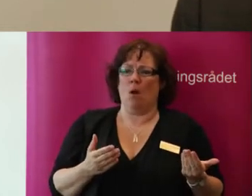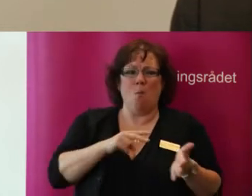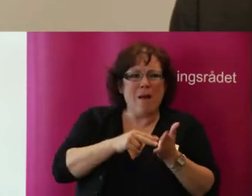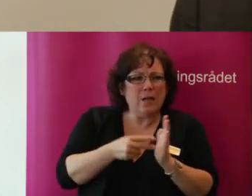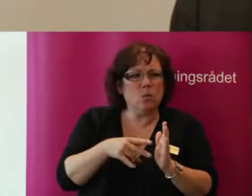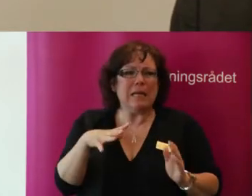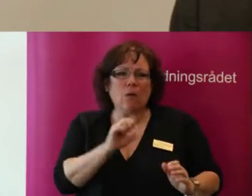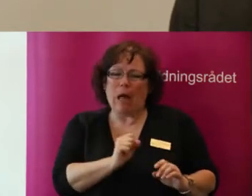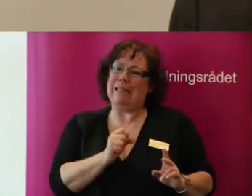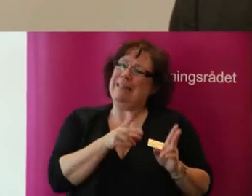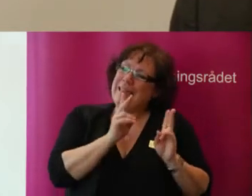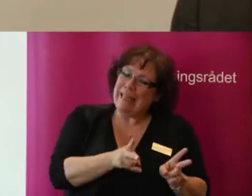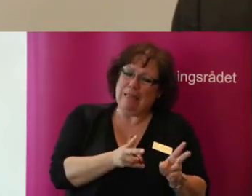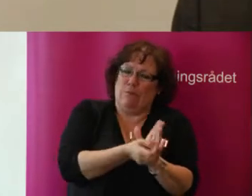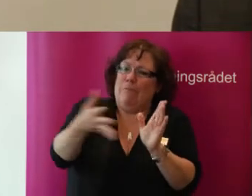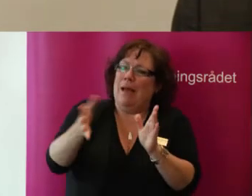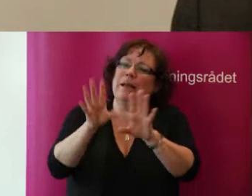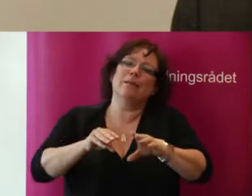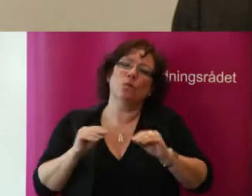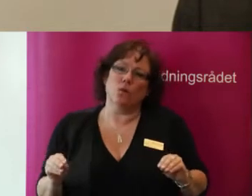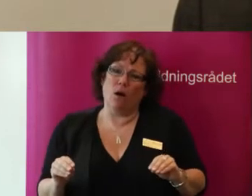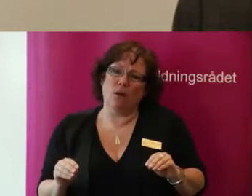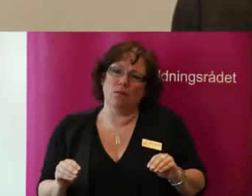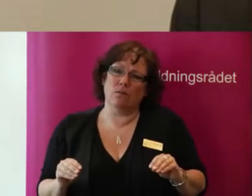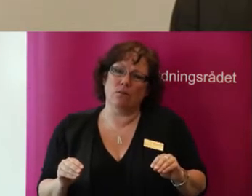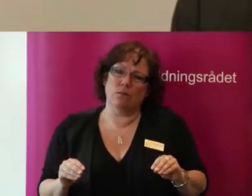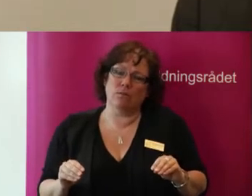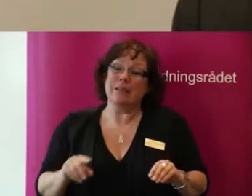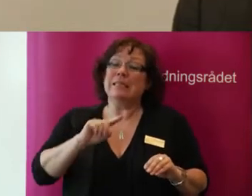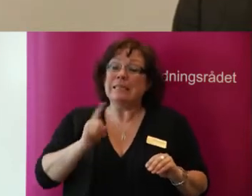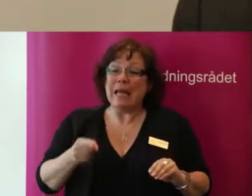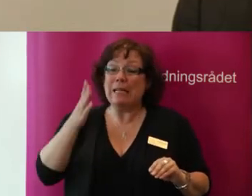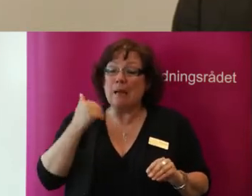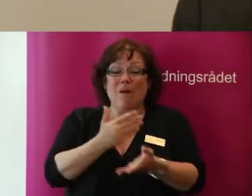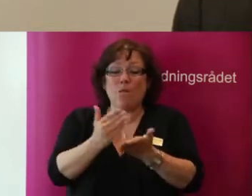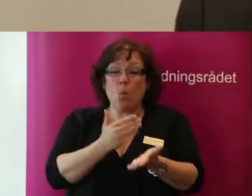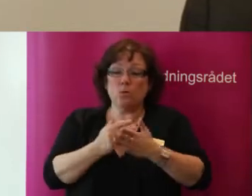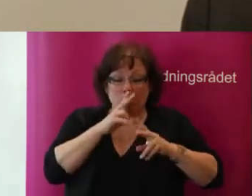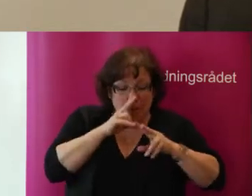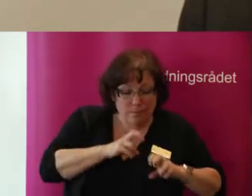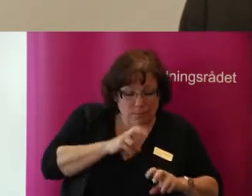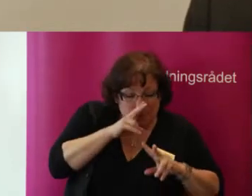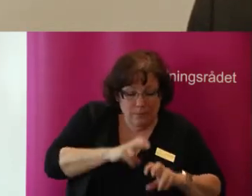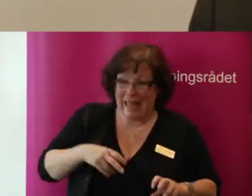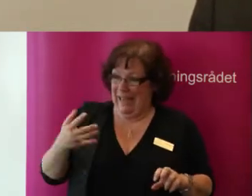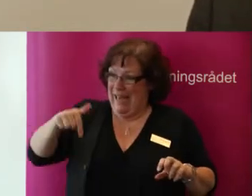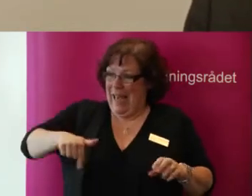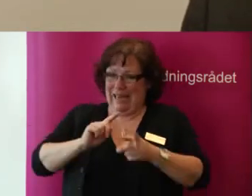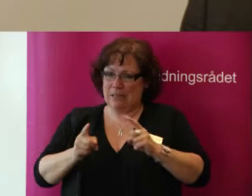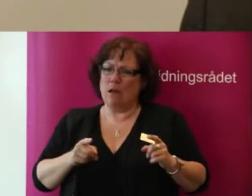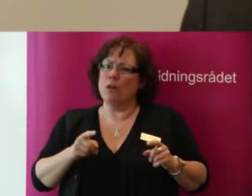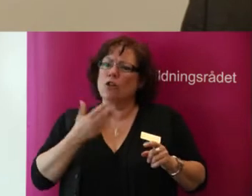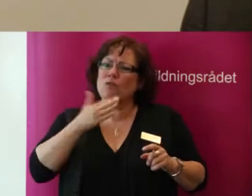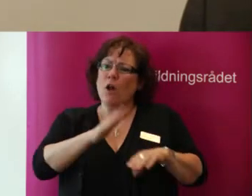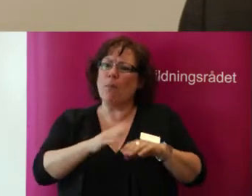metodiken och allt det där. Det är ju det som ger resultat. Sen kan man ju gå gräva djupare, vilket det här seminariet delvis ska göra. Ja, men hur? Svara på